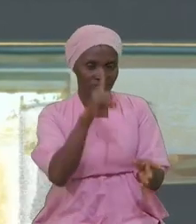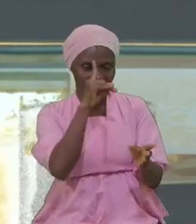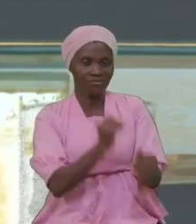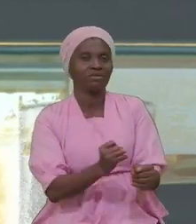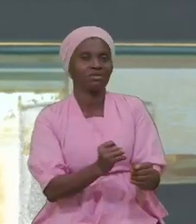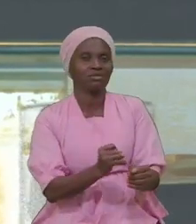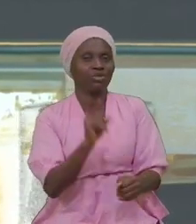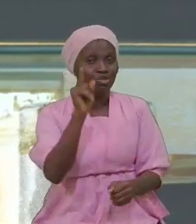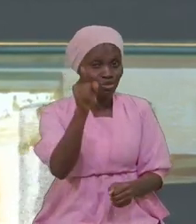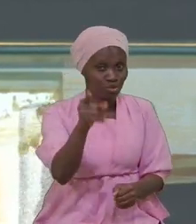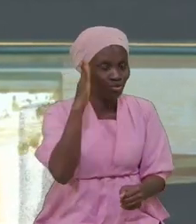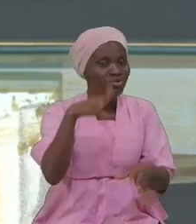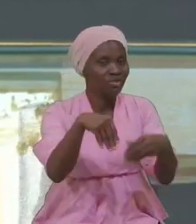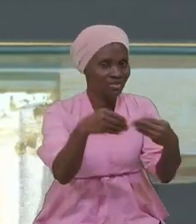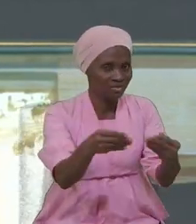donner par la foi.